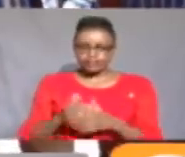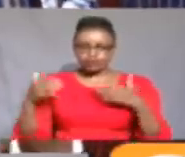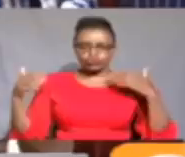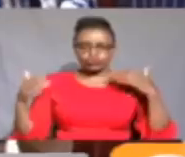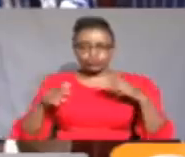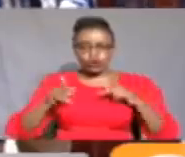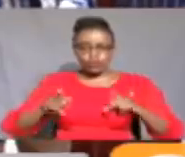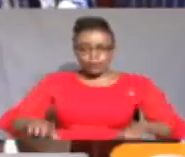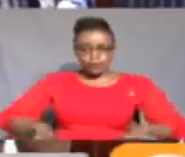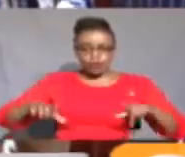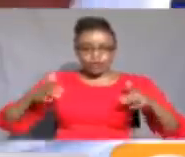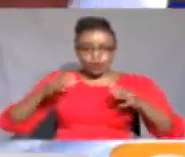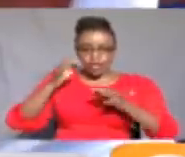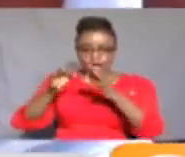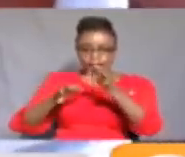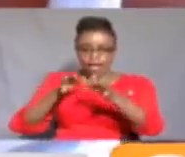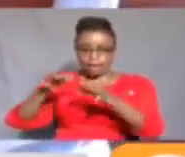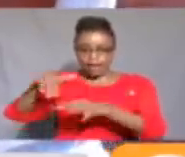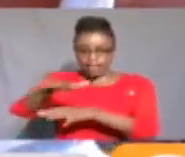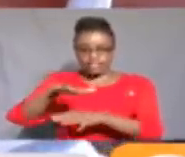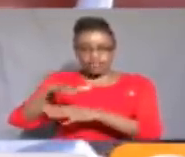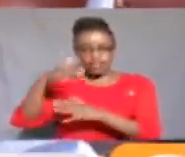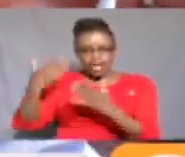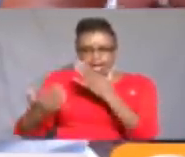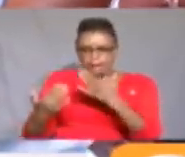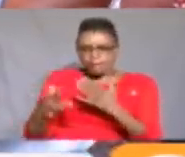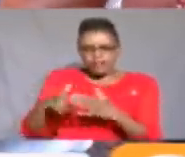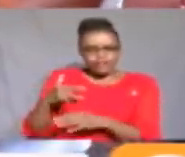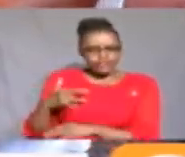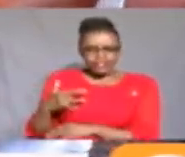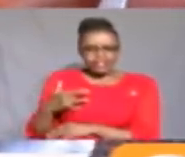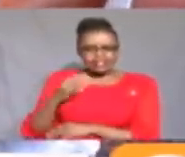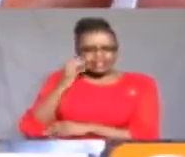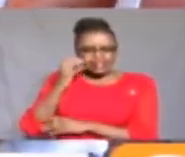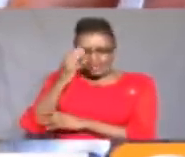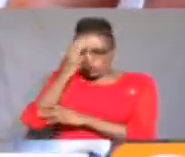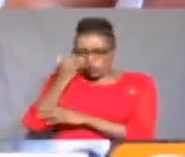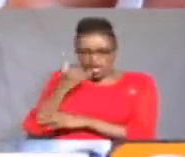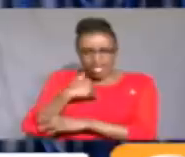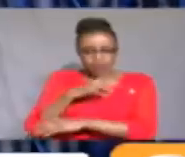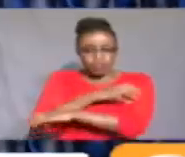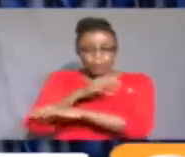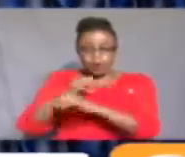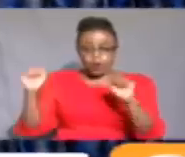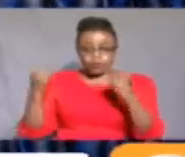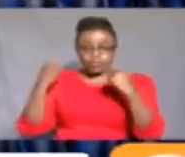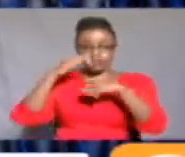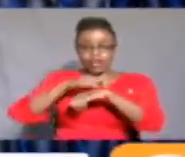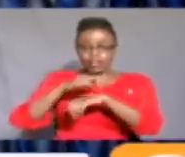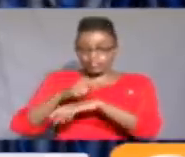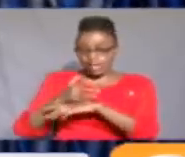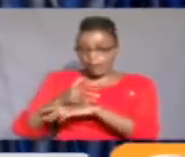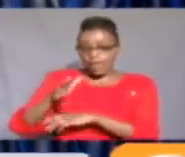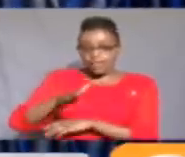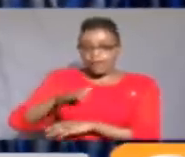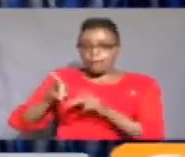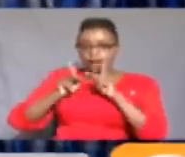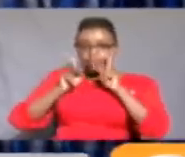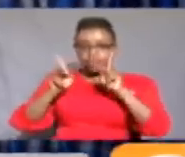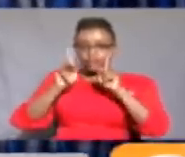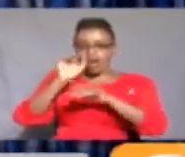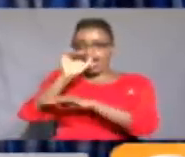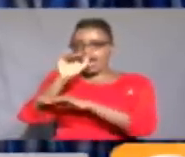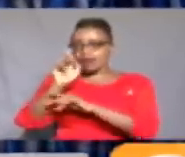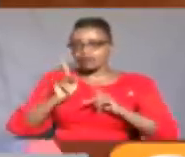Mshtuko wa wenyeji katika eneo la Embakasi, pengine kwa kujuta kutokuwa na uwezo wa kuokoa wakati mwenda zake alipiga nduru na